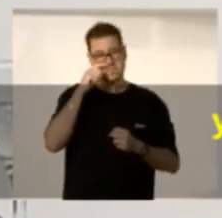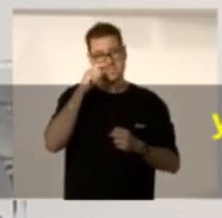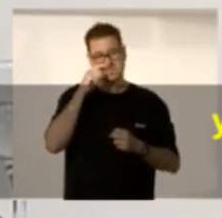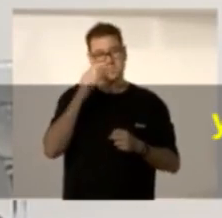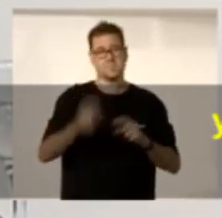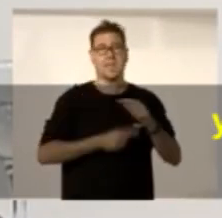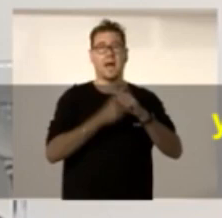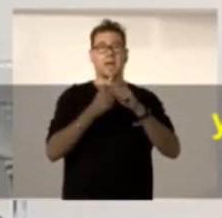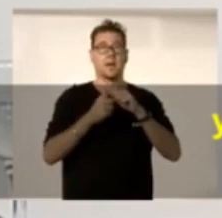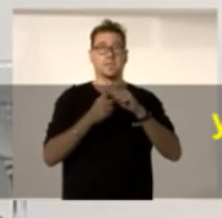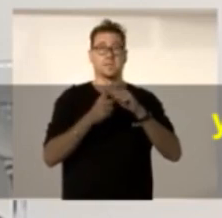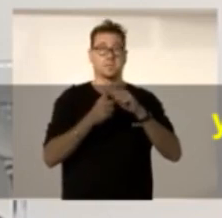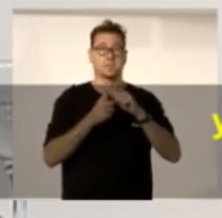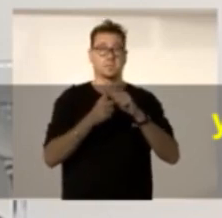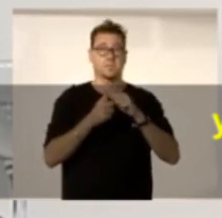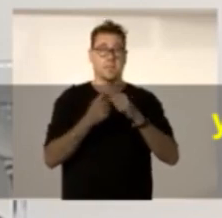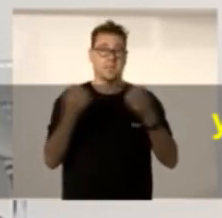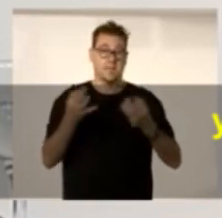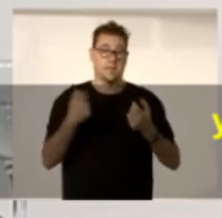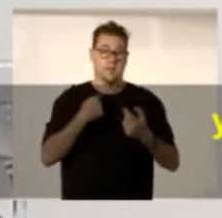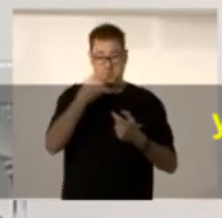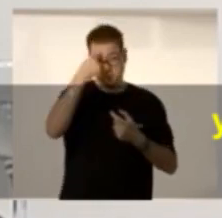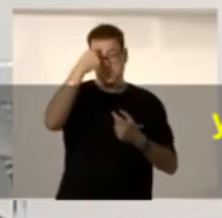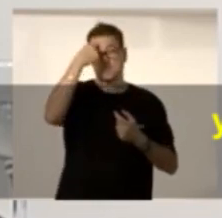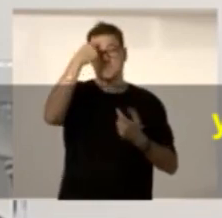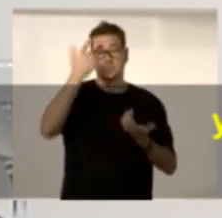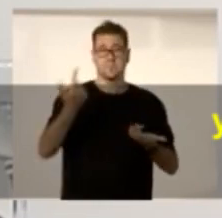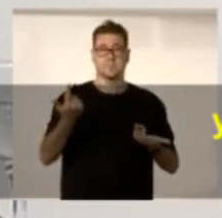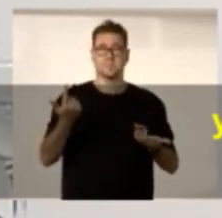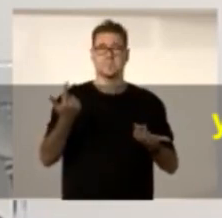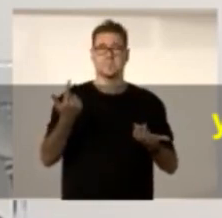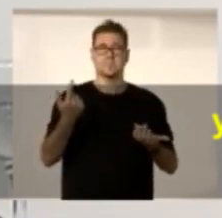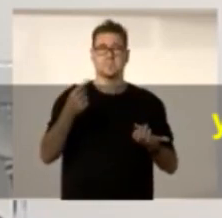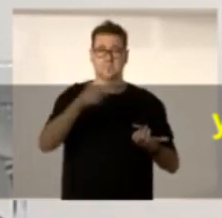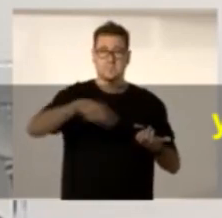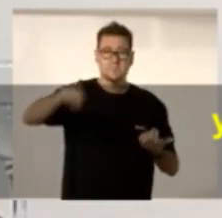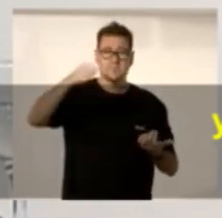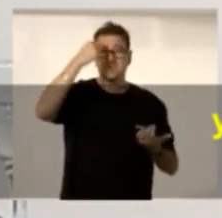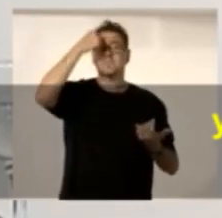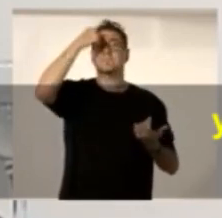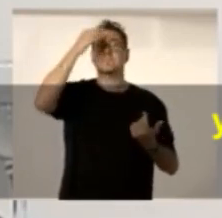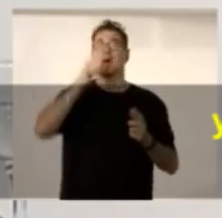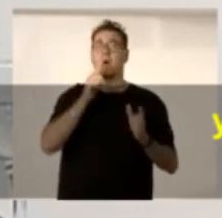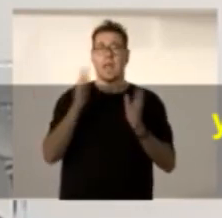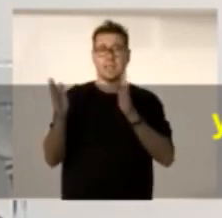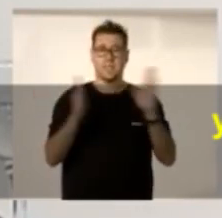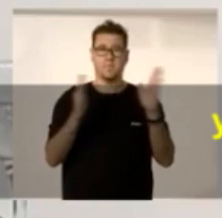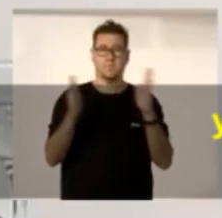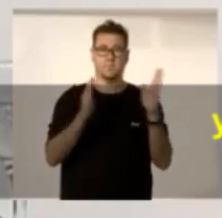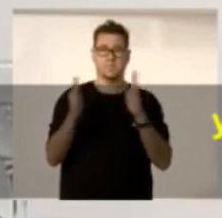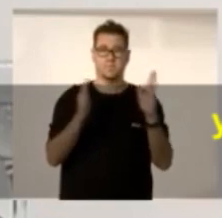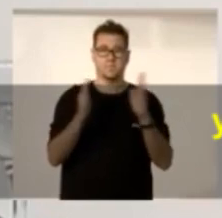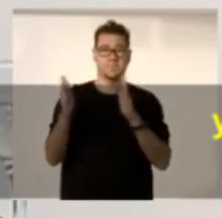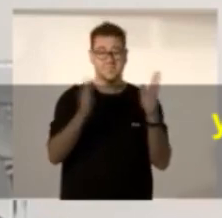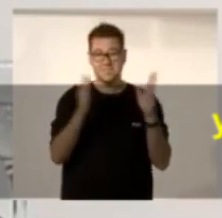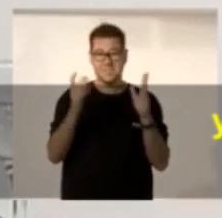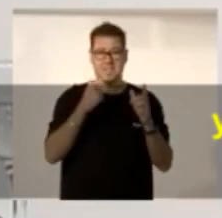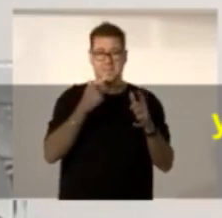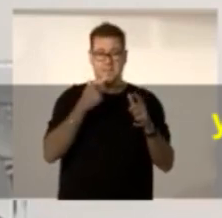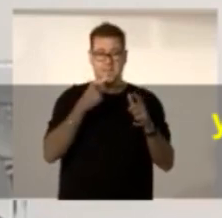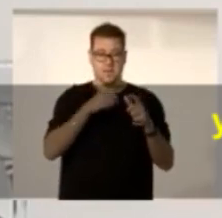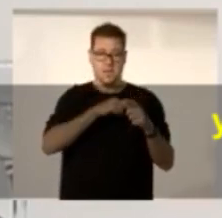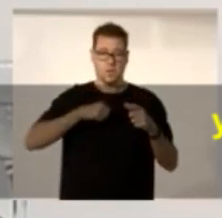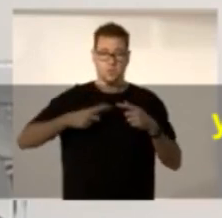i exigeix la consciència de que vivim uns temps en els que hem de